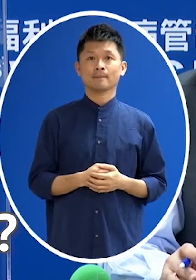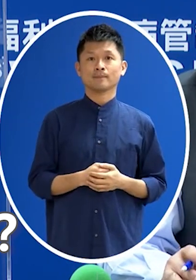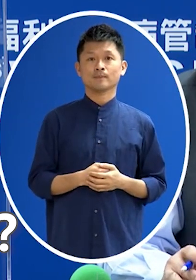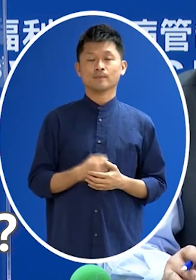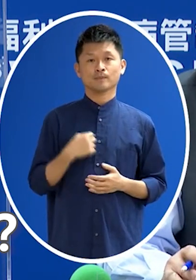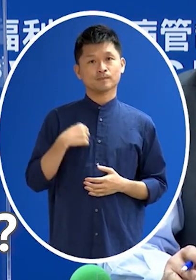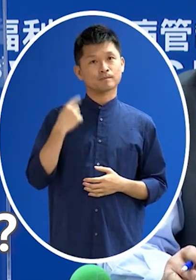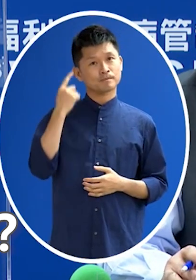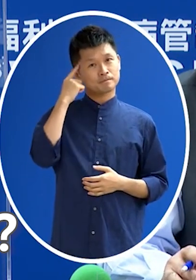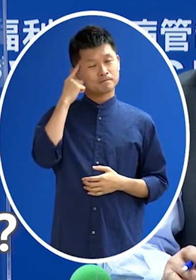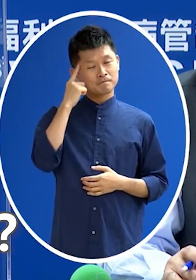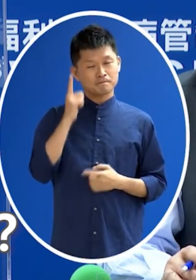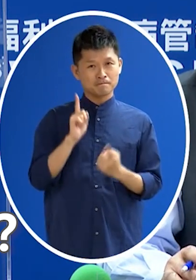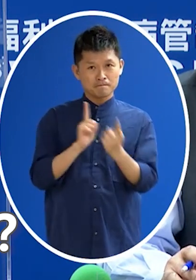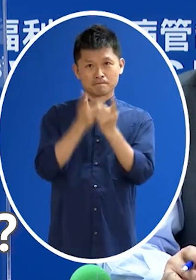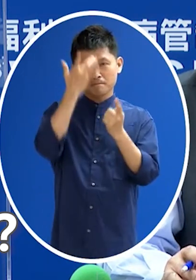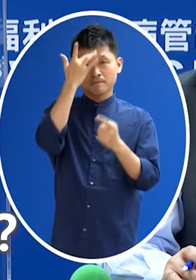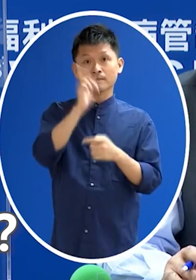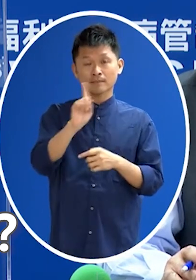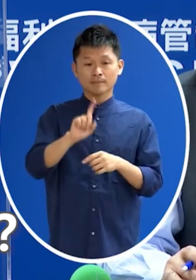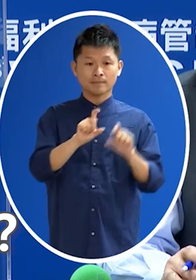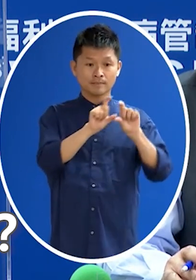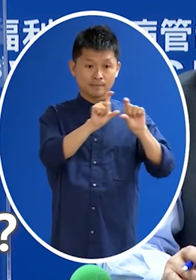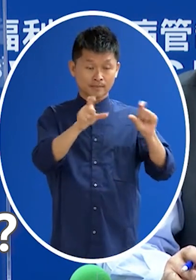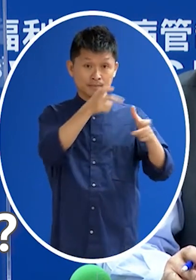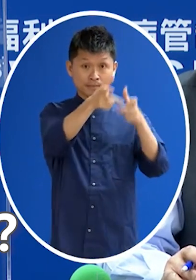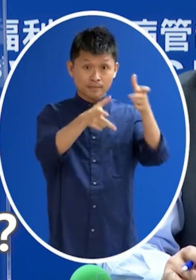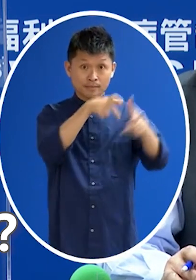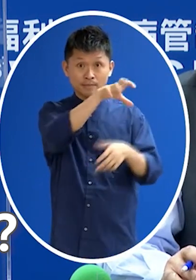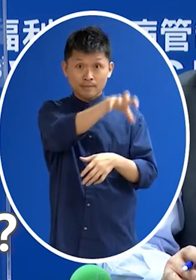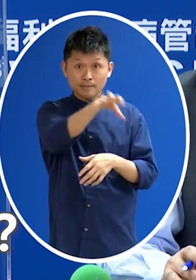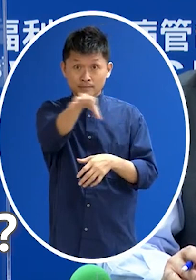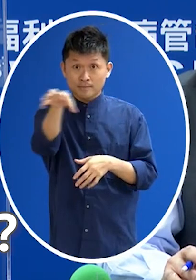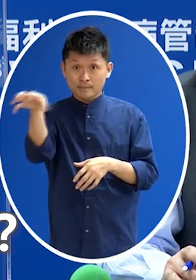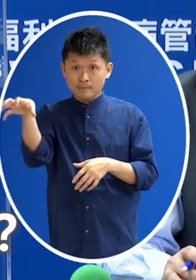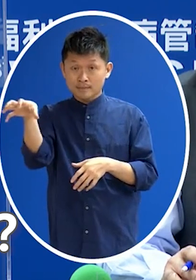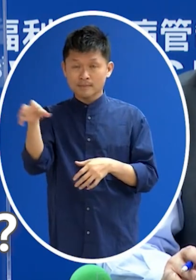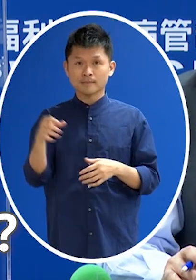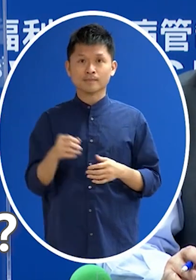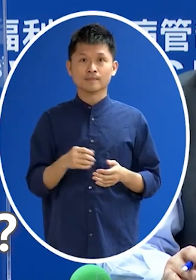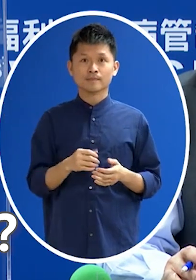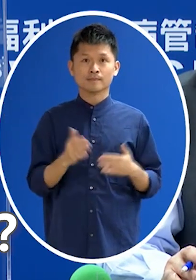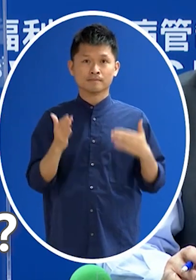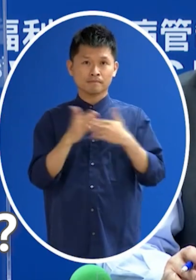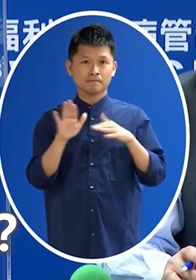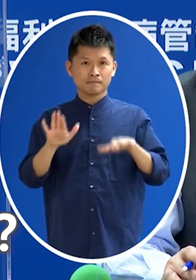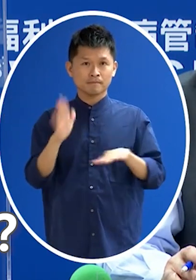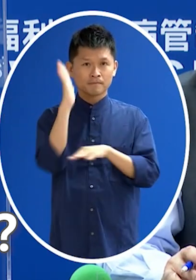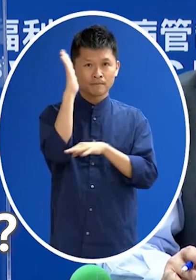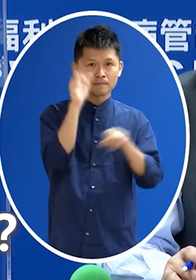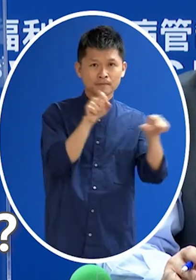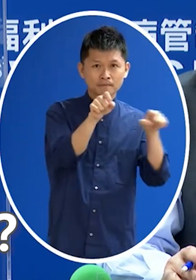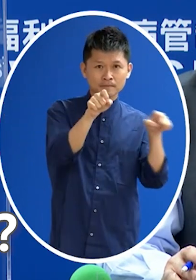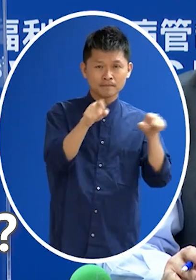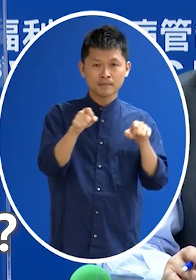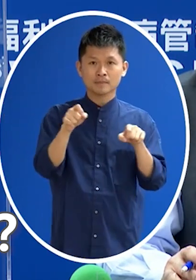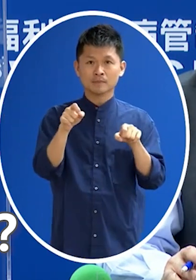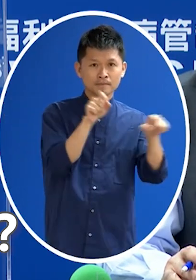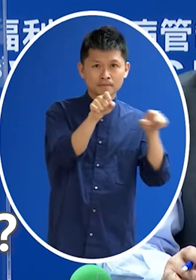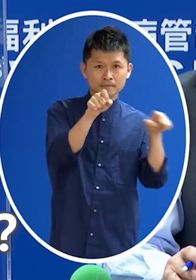会碰到一个最大的困难，就是各大疫苗厂哈，到目前来讲，好，基本上的一个政策方向都是跟国